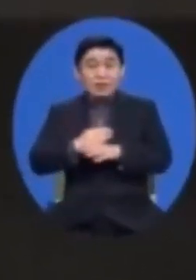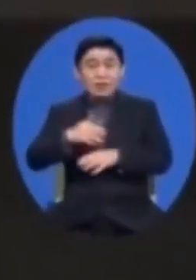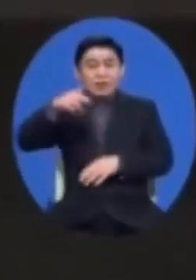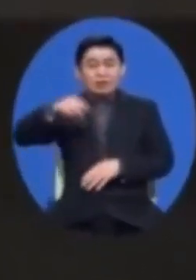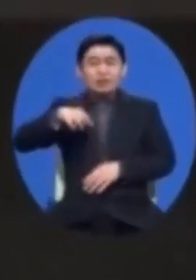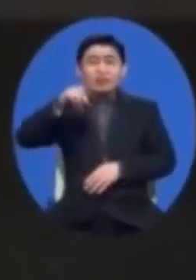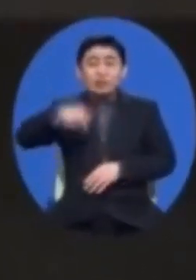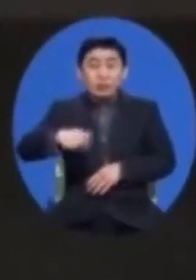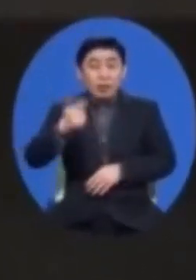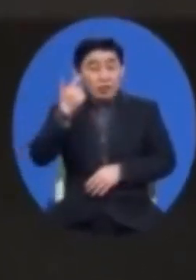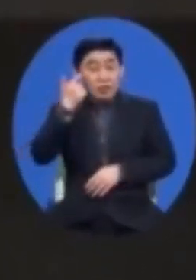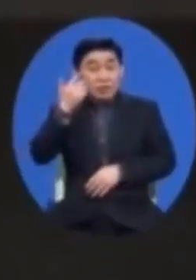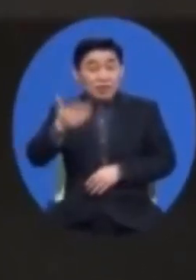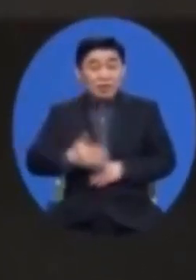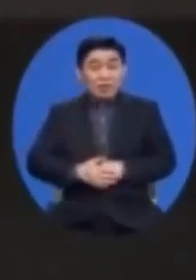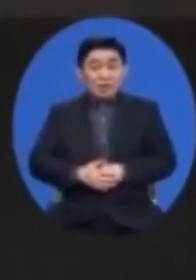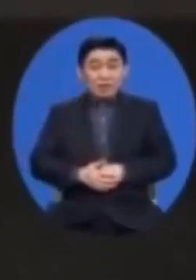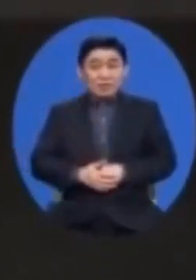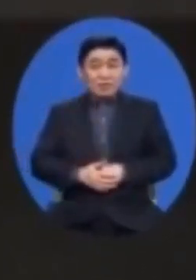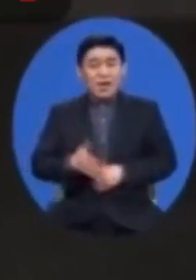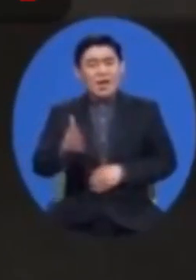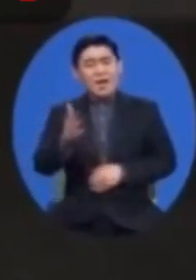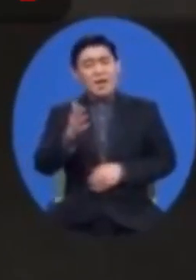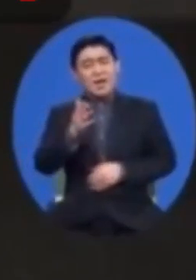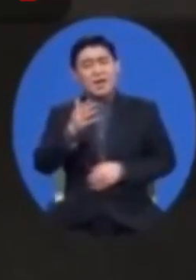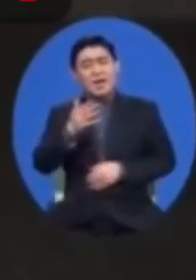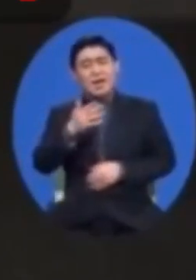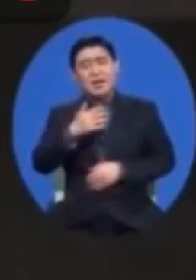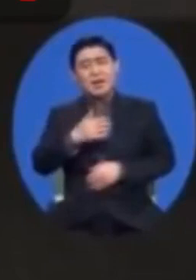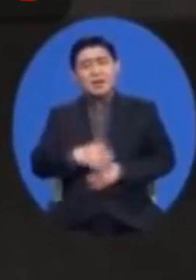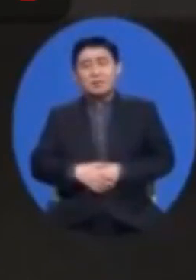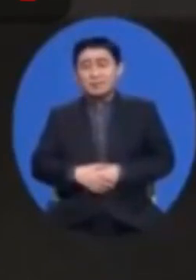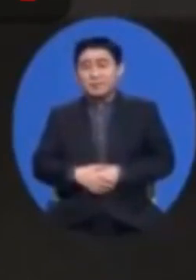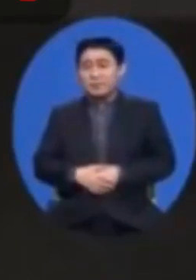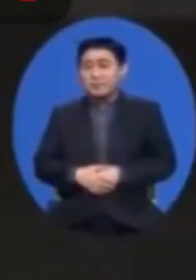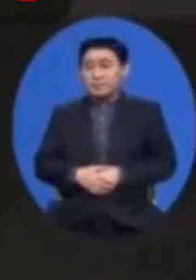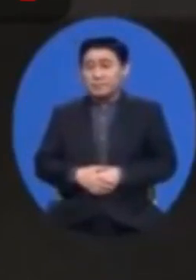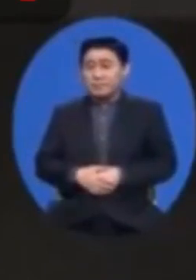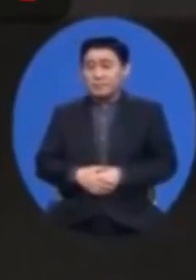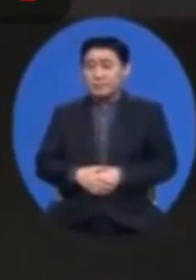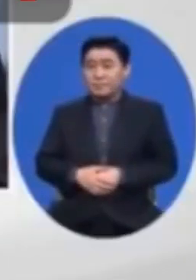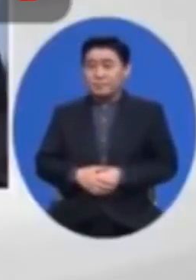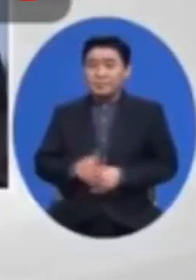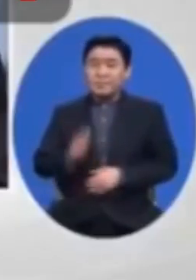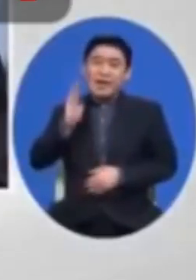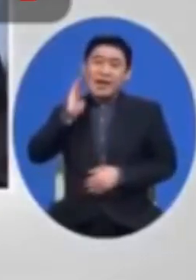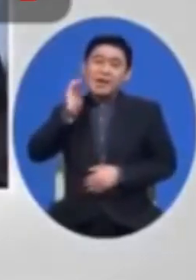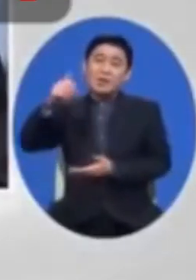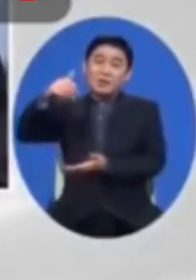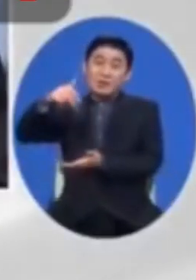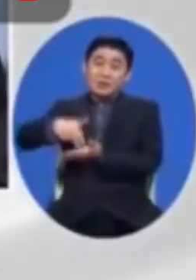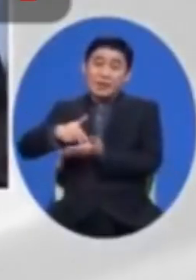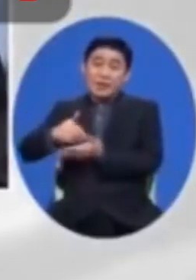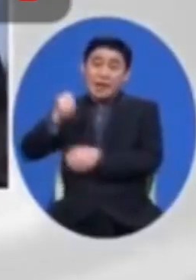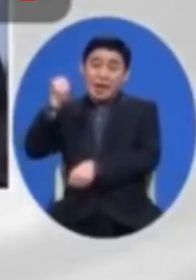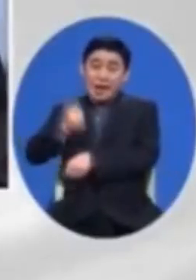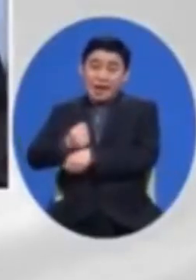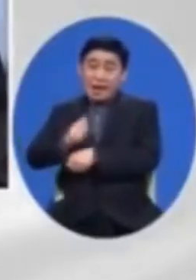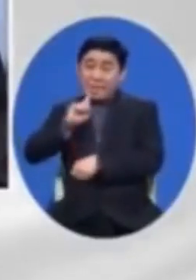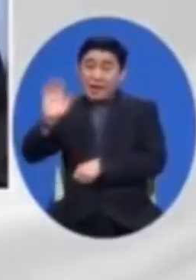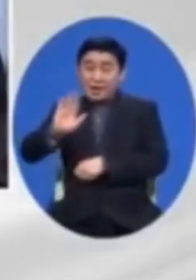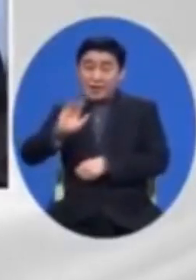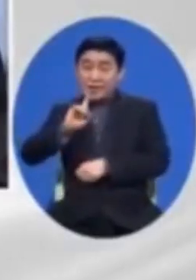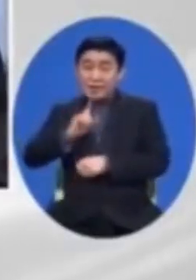주적입니까? 북한이 우리 주적입니까? 주적. 그런 규정은 대통령으로서는 할 일이 아니라고 생각합니다.